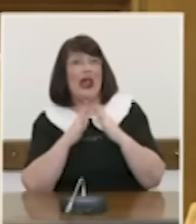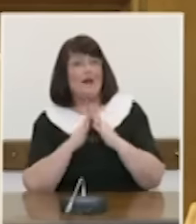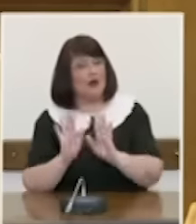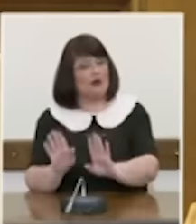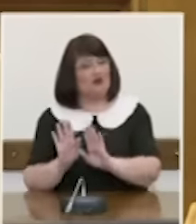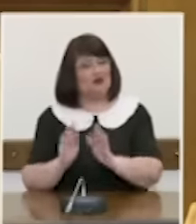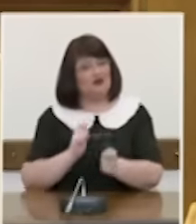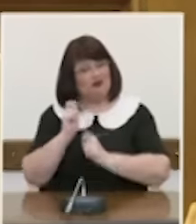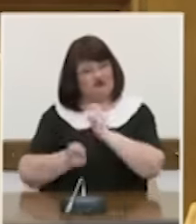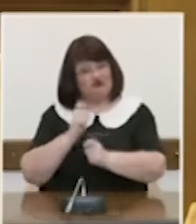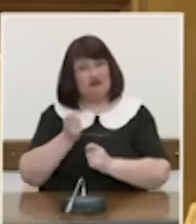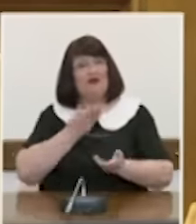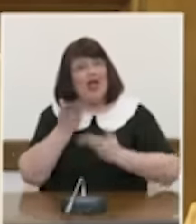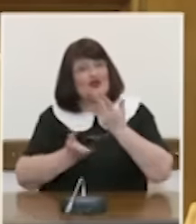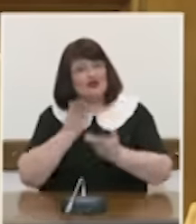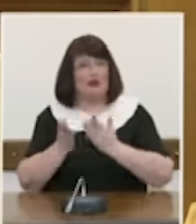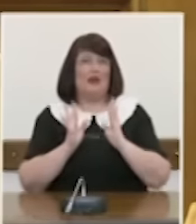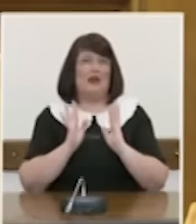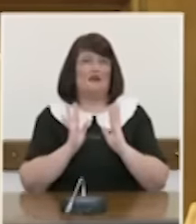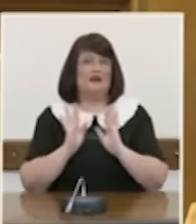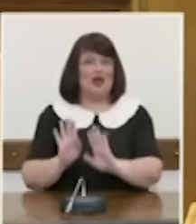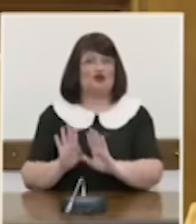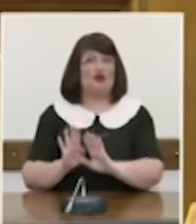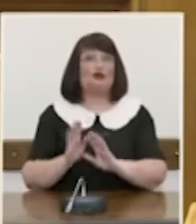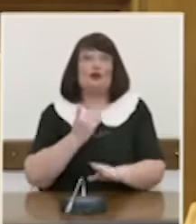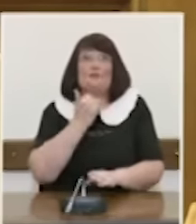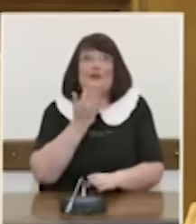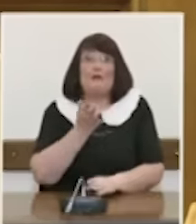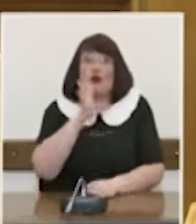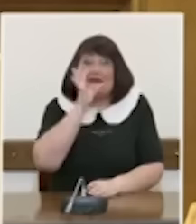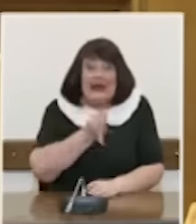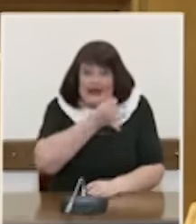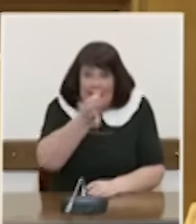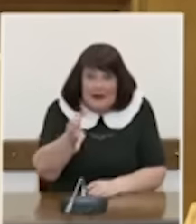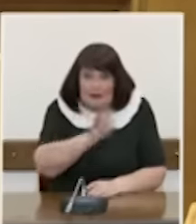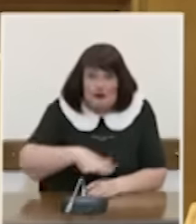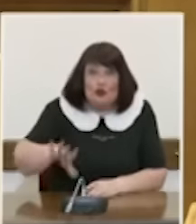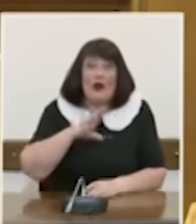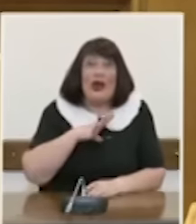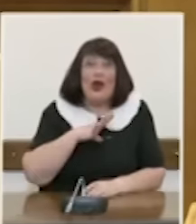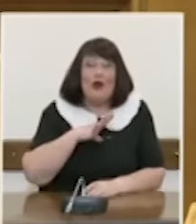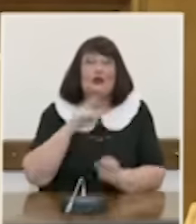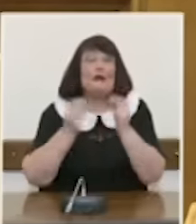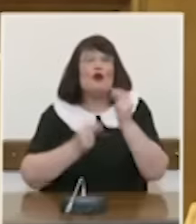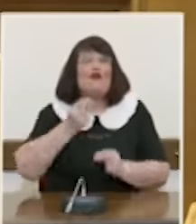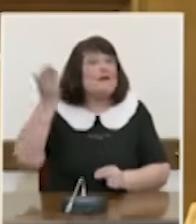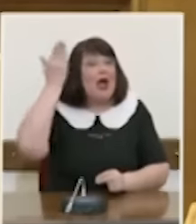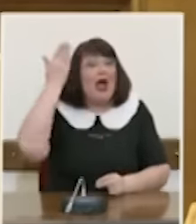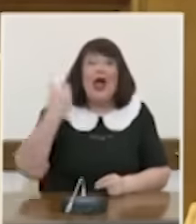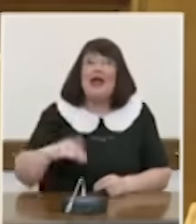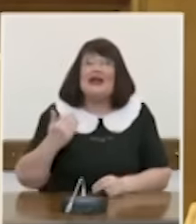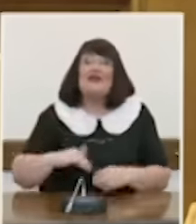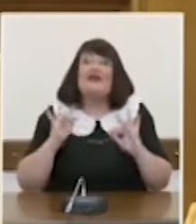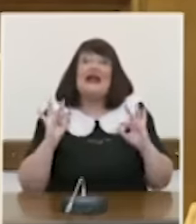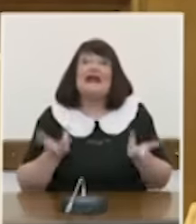δεν τα αγγίζετε αυτά, δεν μπορείτε να πείτε και την αλήθεια στο λαό, ότι το πρόβλημα της ακρίβειας είναι